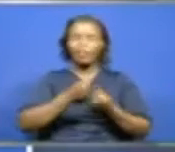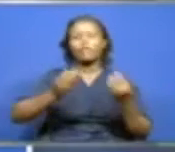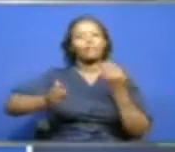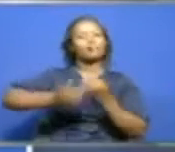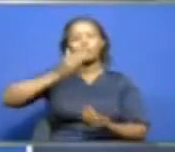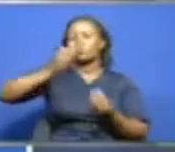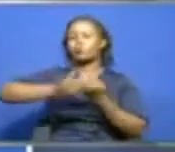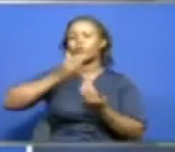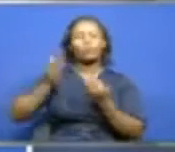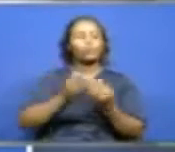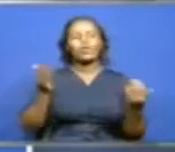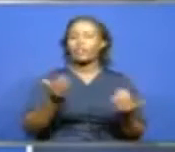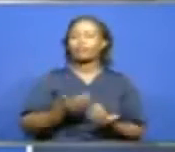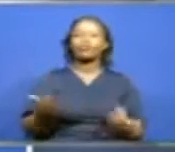hivi.